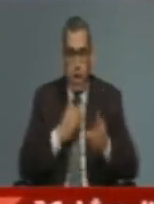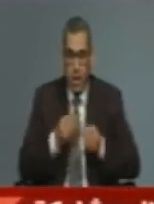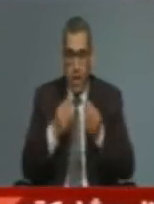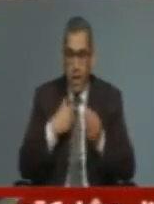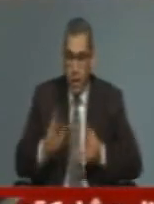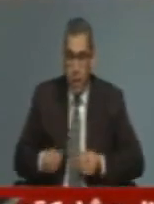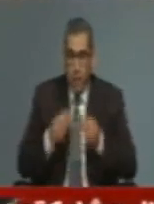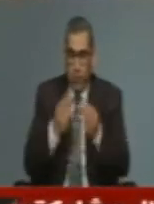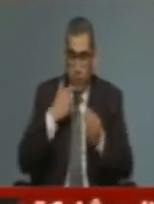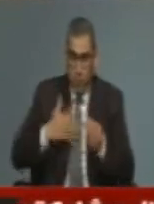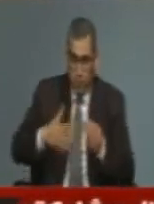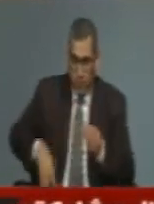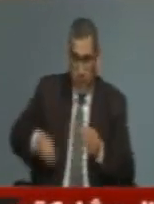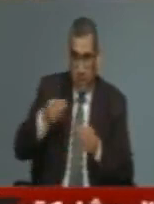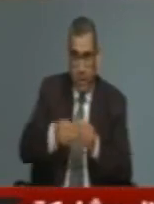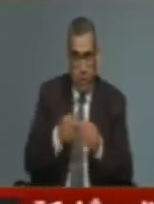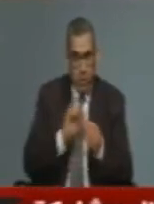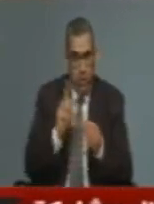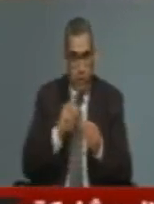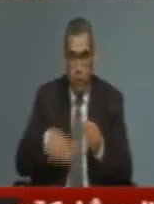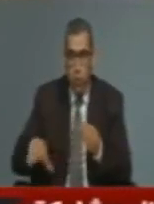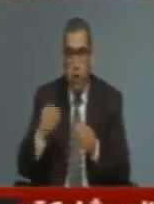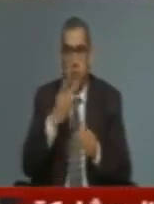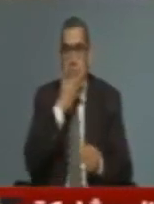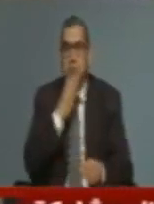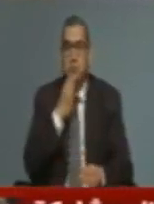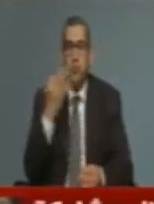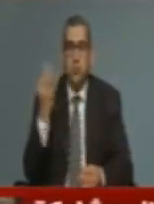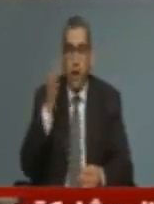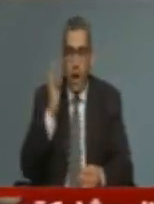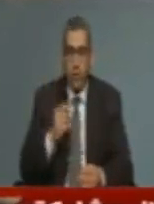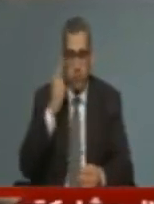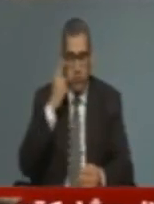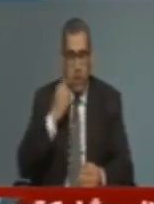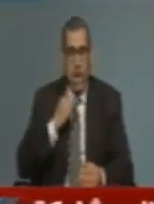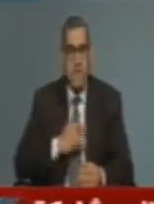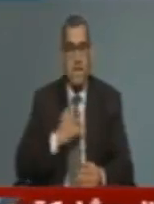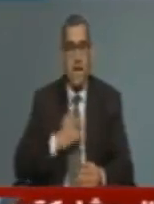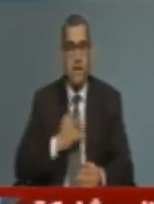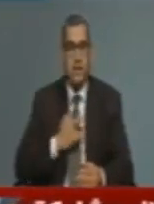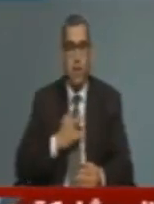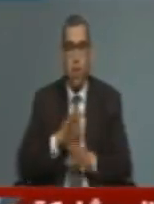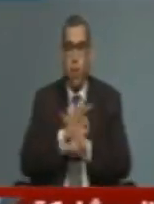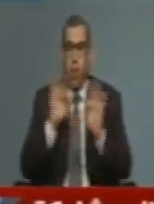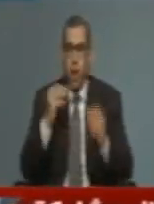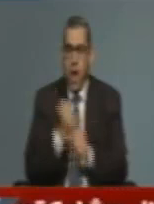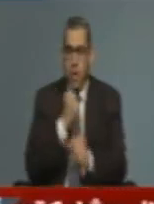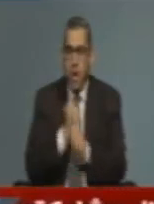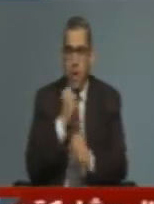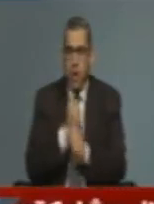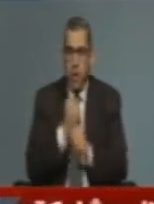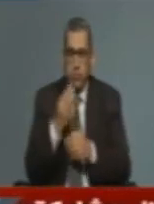حاجه من جيبه، بس كان هيبقى جميل قوي ان احنا نحس ان كل اللي بنعمله ده